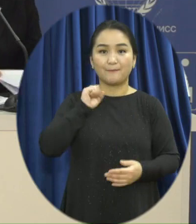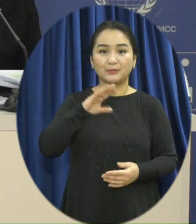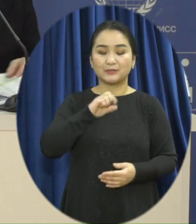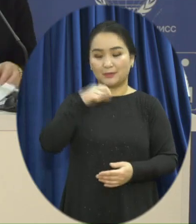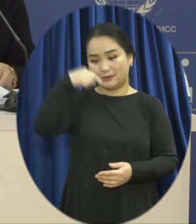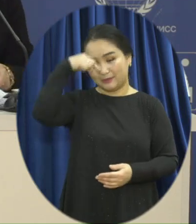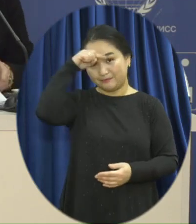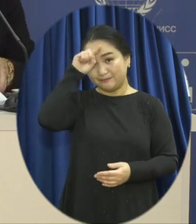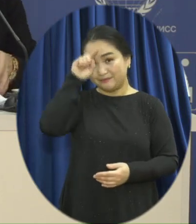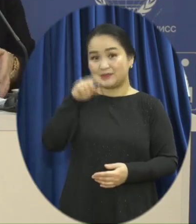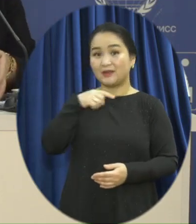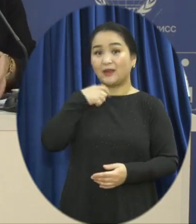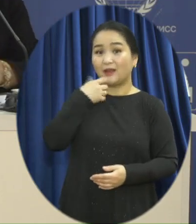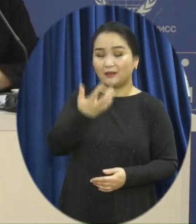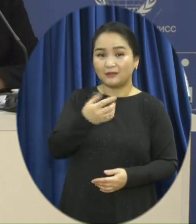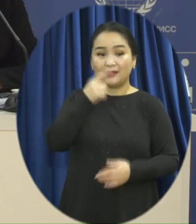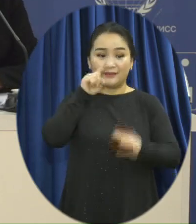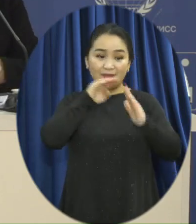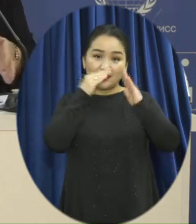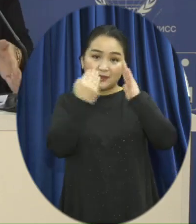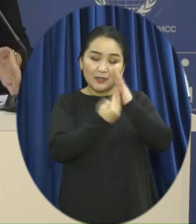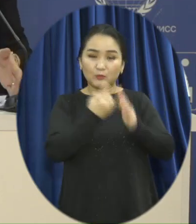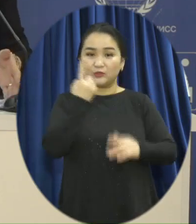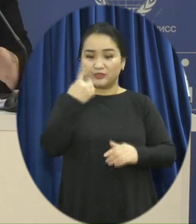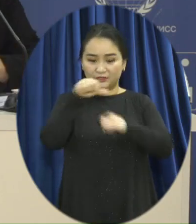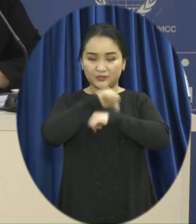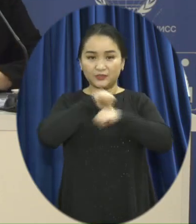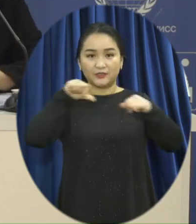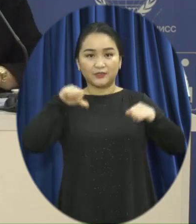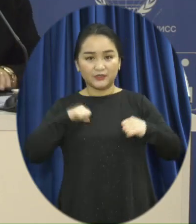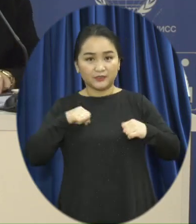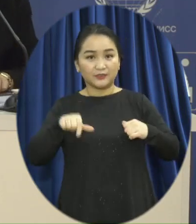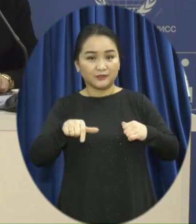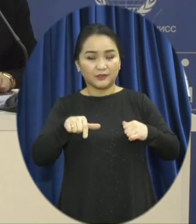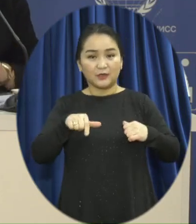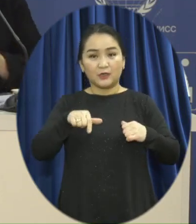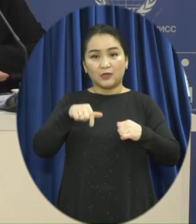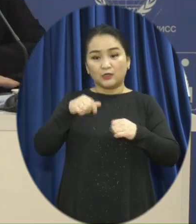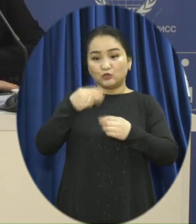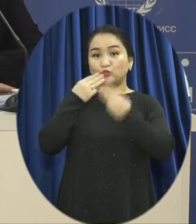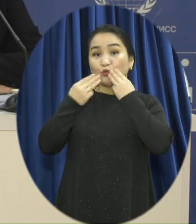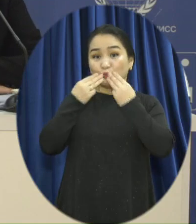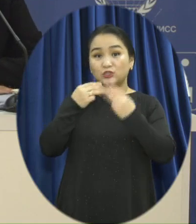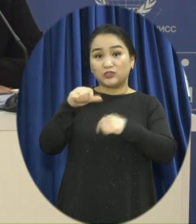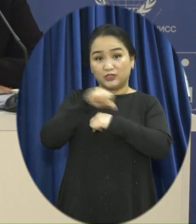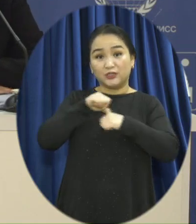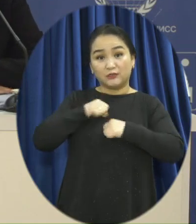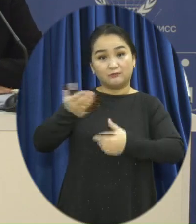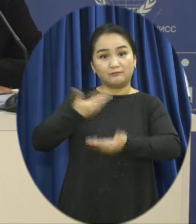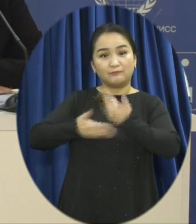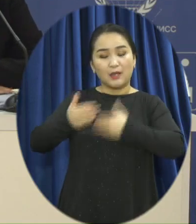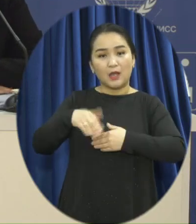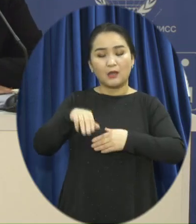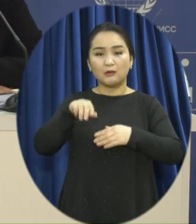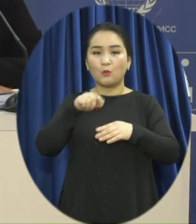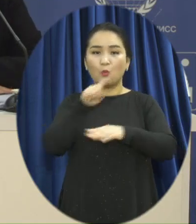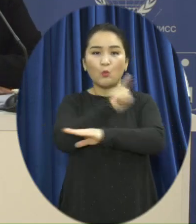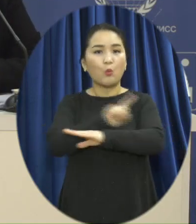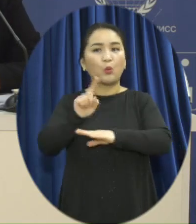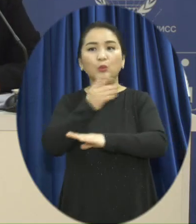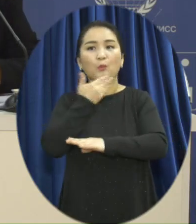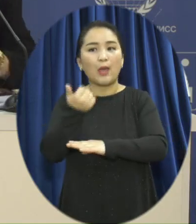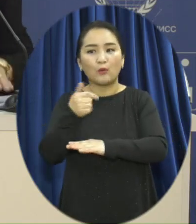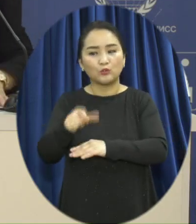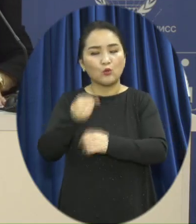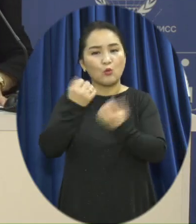байгаа шиг нэг хаалга нэг шинжилгээ гэдэг энэ зүйл дээр бол бас иргэд их шүүмжлэлтэй хандаад эхэллээ. Нэг хаалга нэг шинжилгээ гэдэг маань үр дүнгүй болсон учраас өнөөдөр энэ